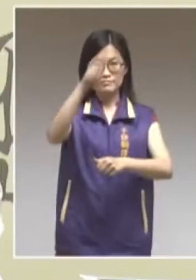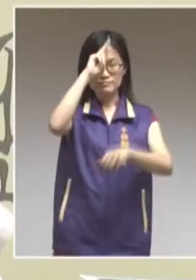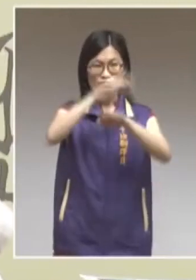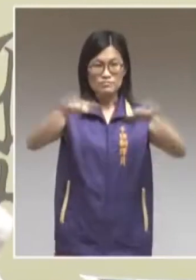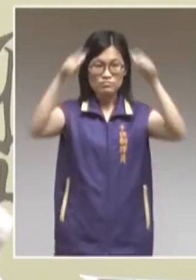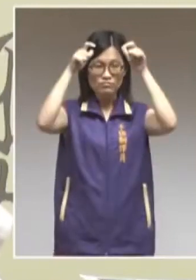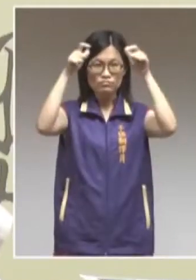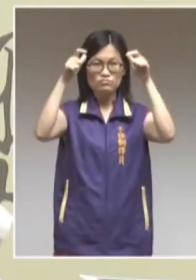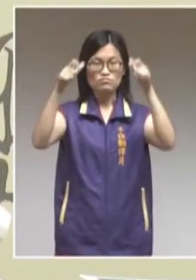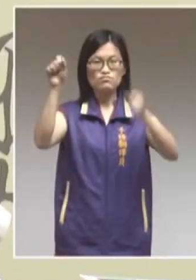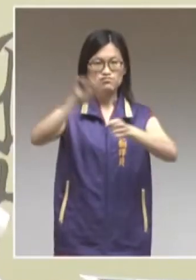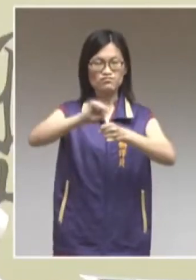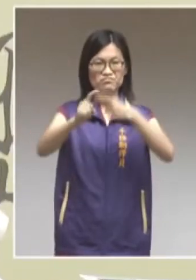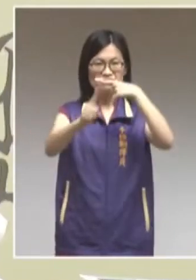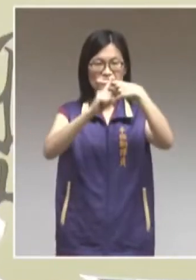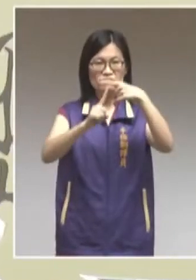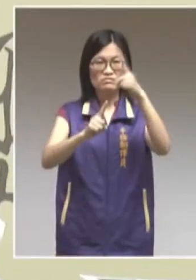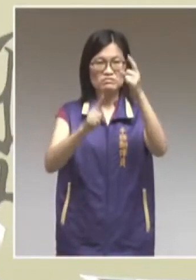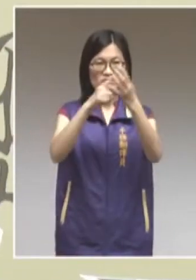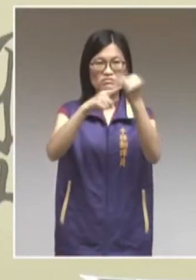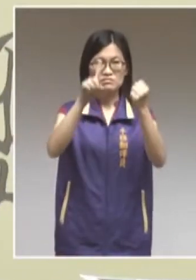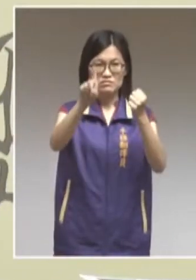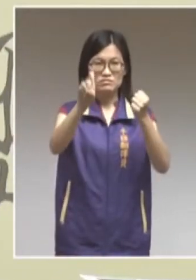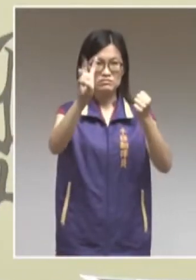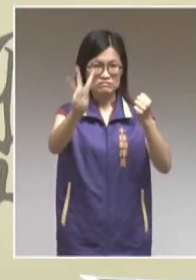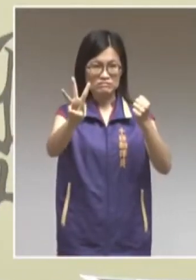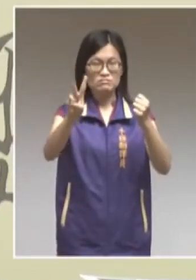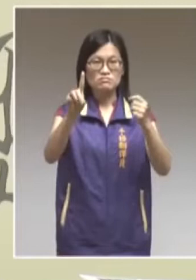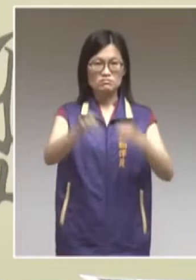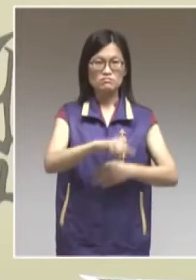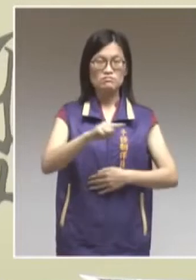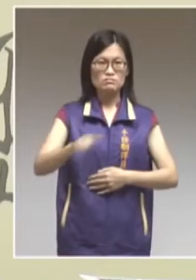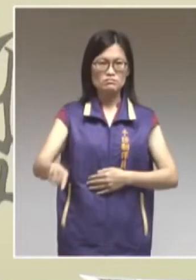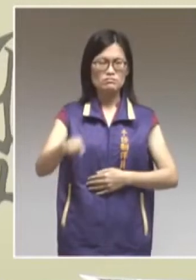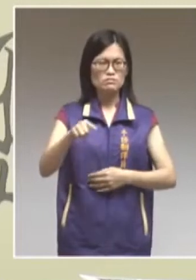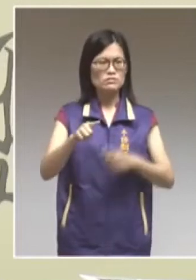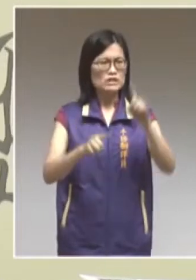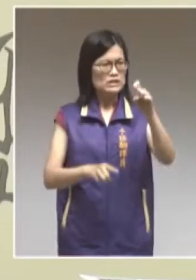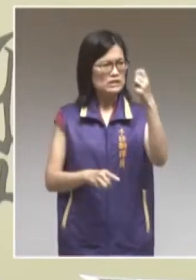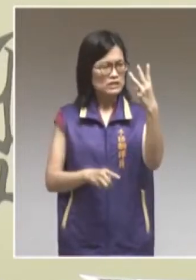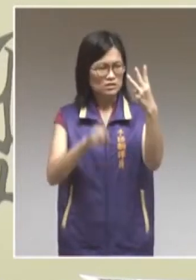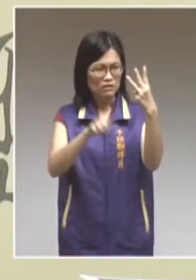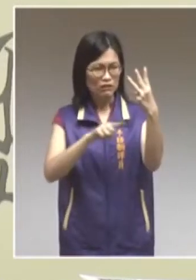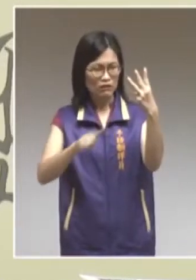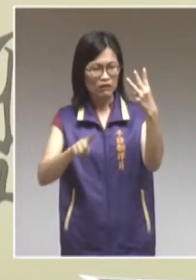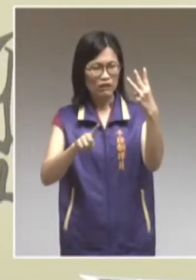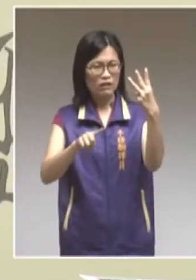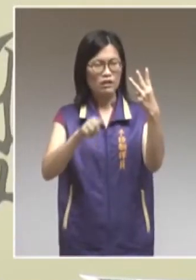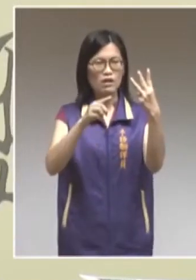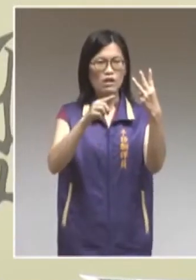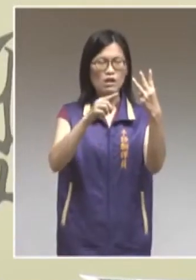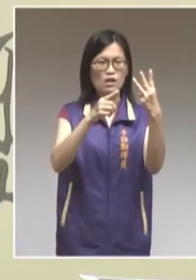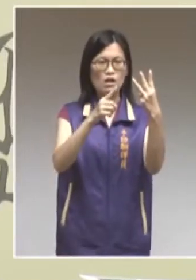今天高雄有13个确诊的个案，那这13个里面，那